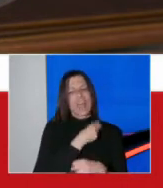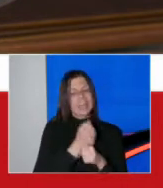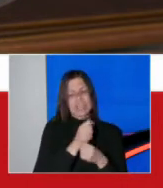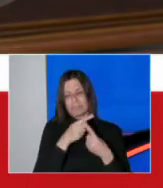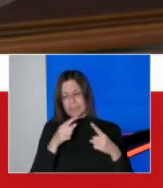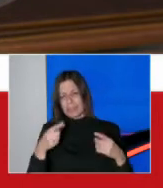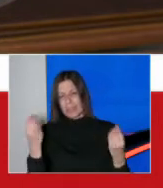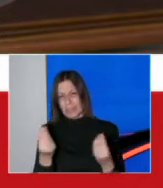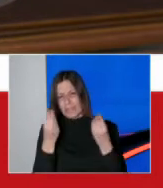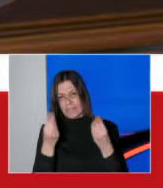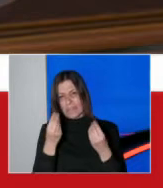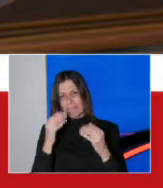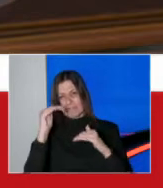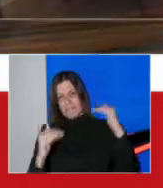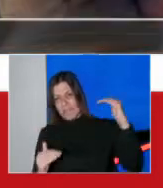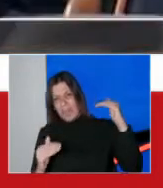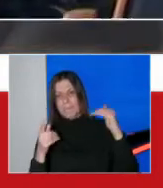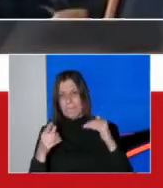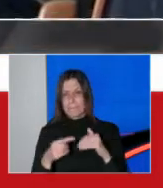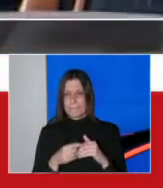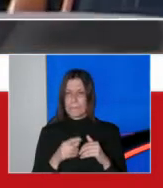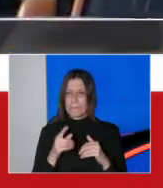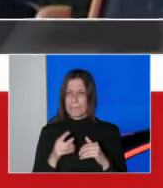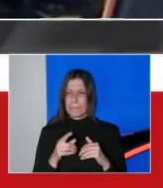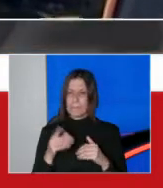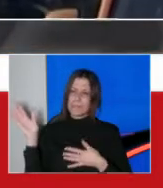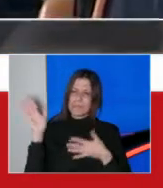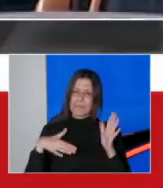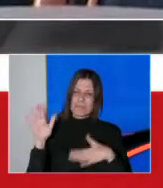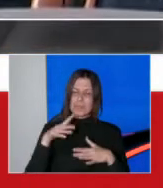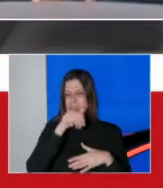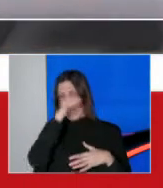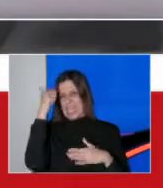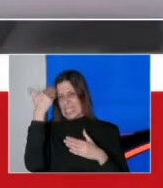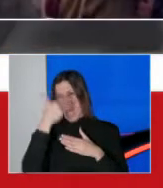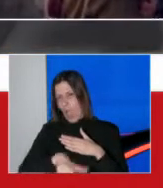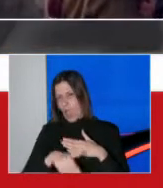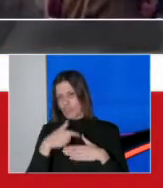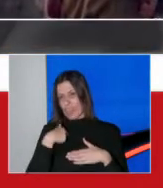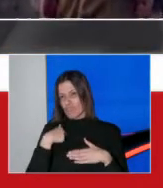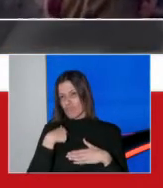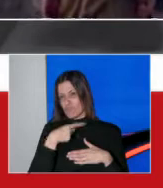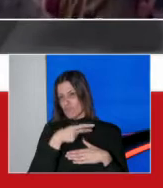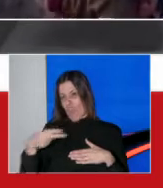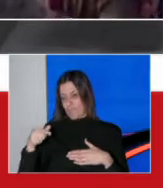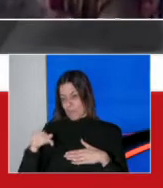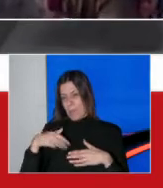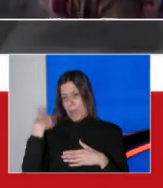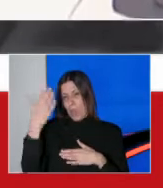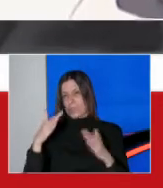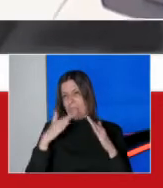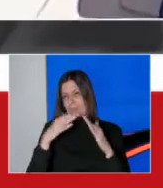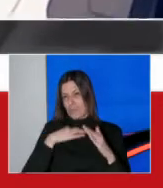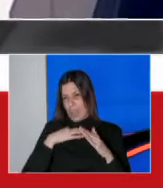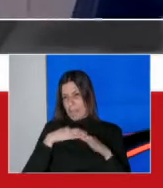של צעדים מפלים. את העימות בקיץ האחרון, כשאני שכבתי פה מחוץ לביתי על